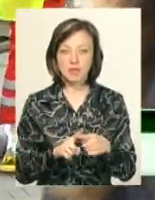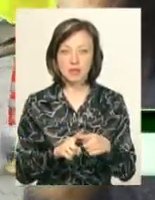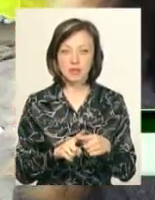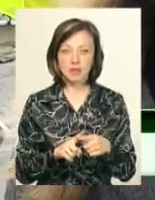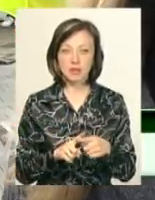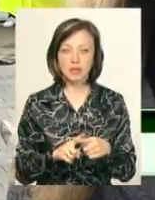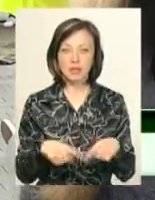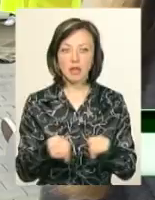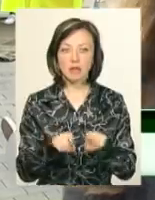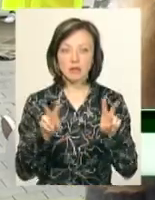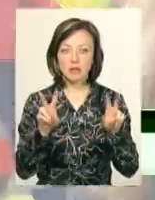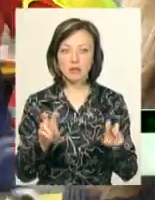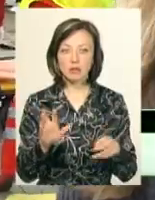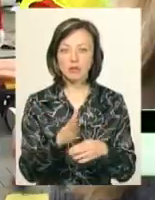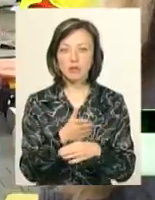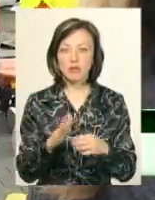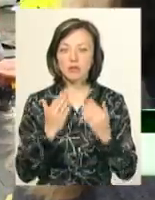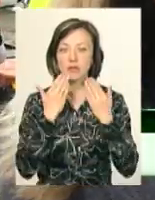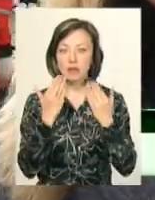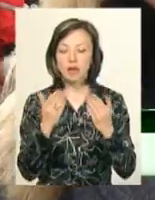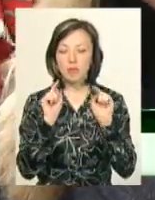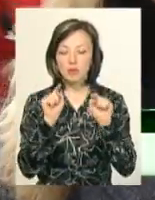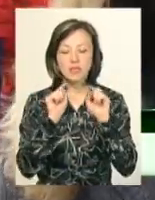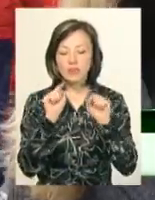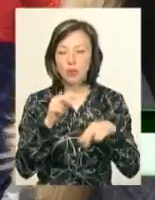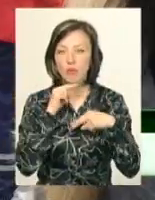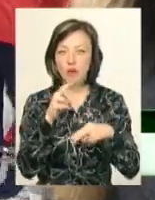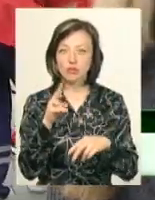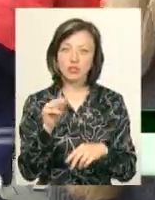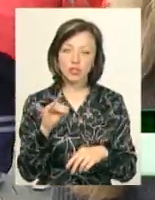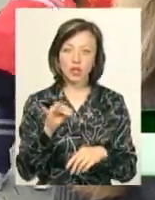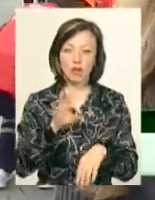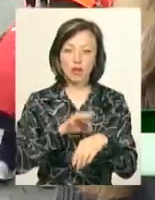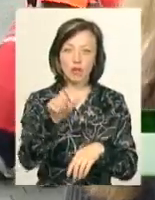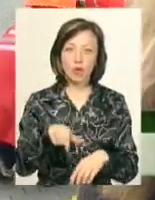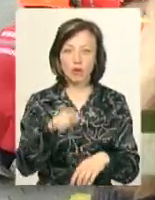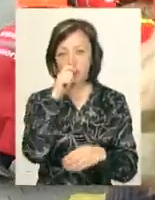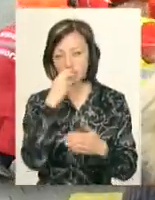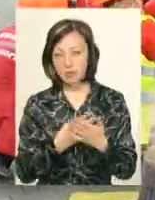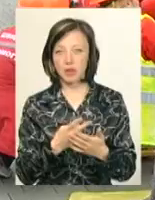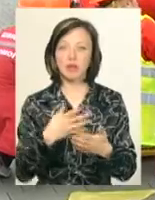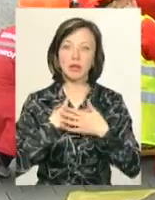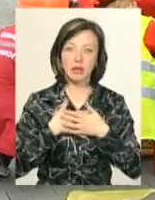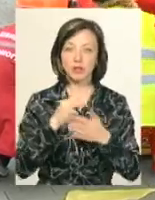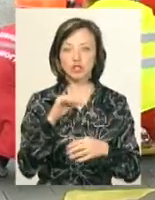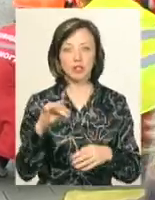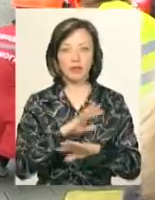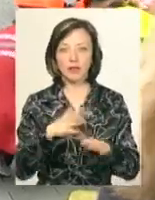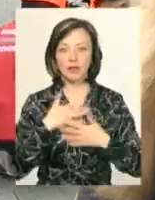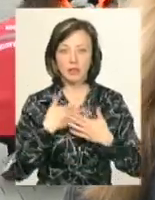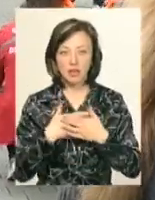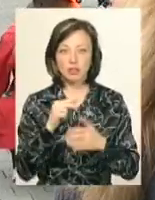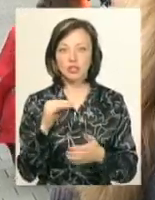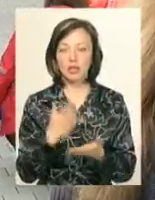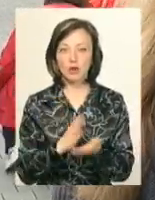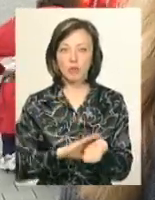так називаємо сортування. Ми звертаємо увагу, чи пацієнт свідомості, чи без свідомості, чи він дихає, чи він не дихає, і чи